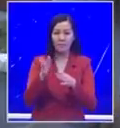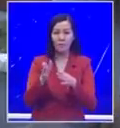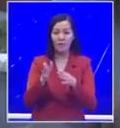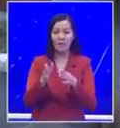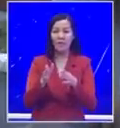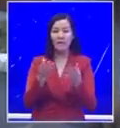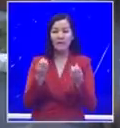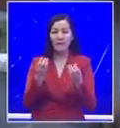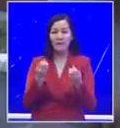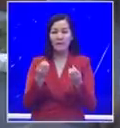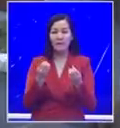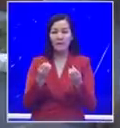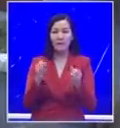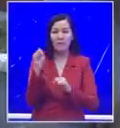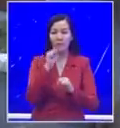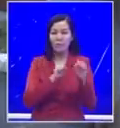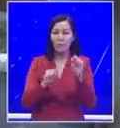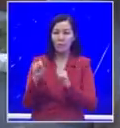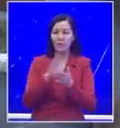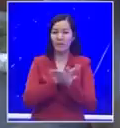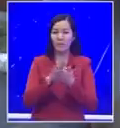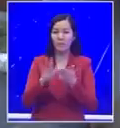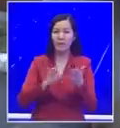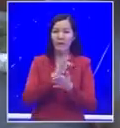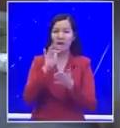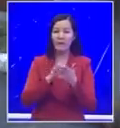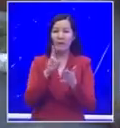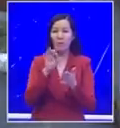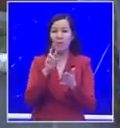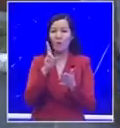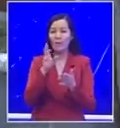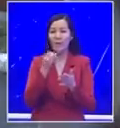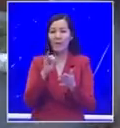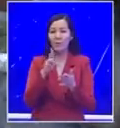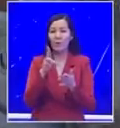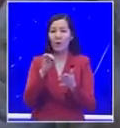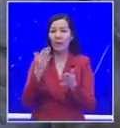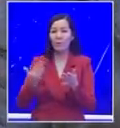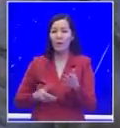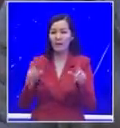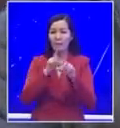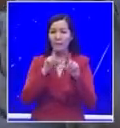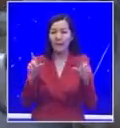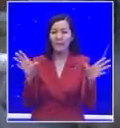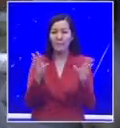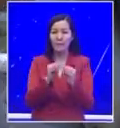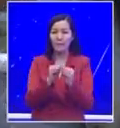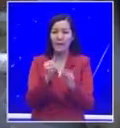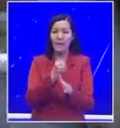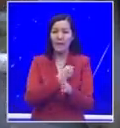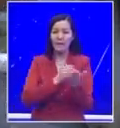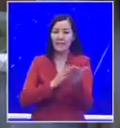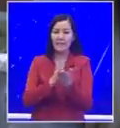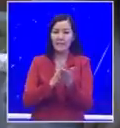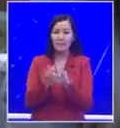Сонымен қатар бұл жұмысқа қалалық көркейту, яғни коммуналдық мекемелер мен әскери